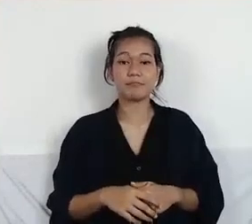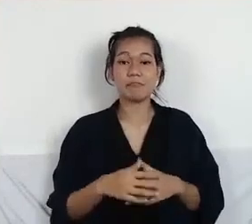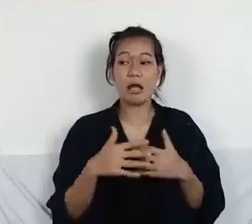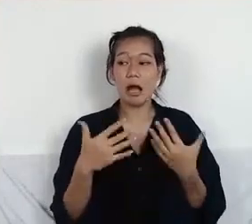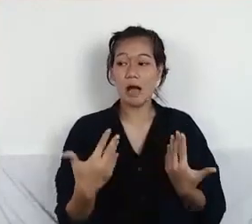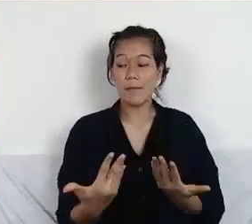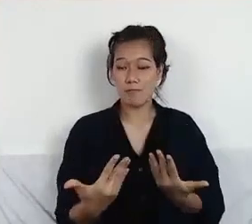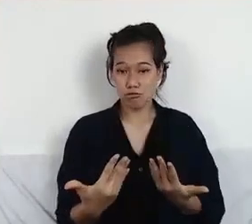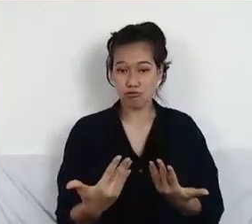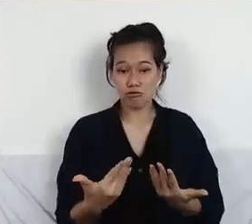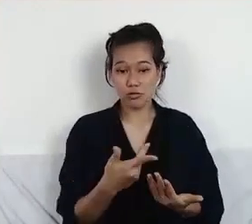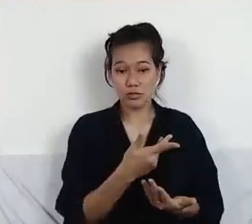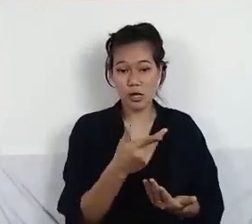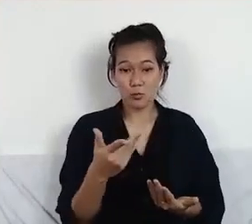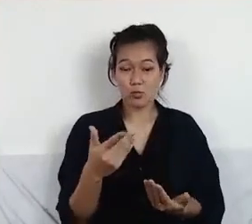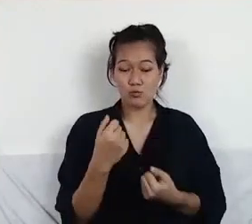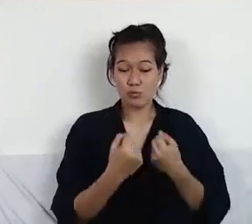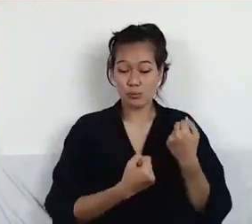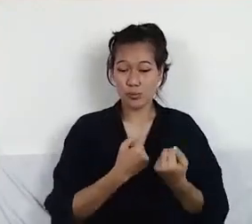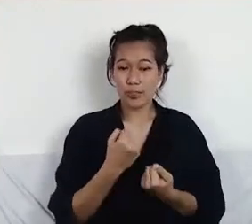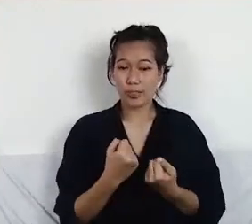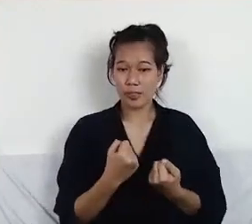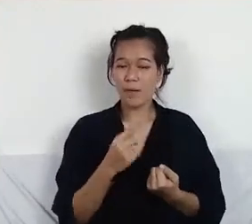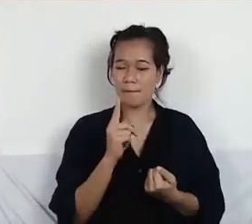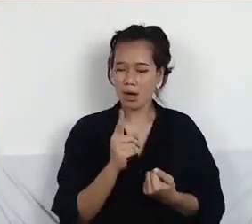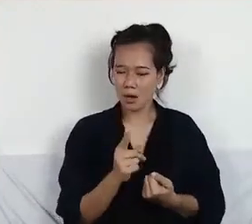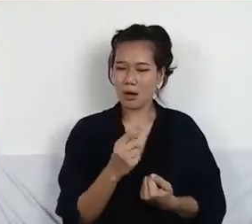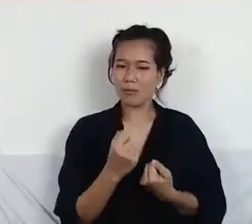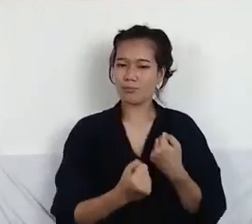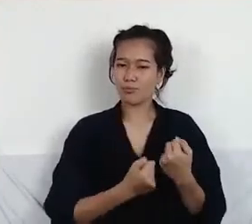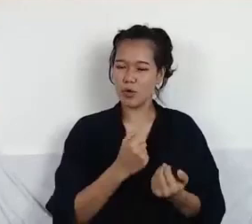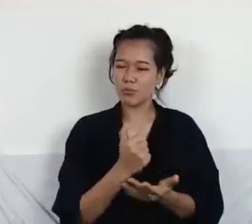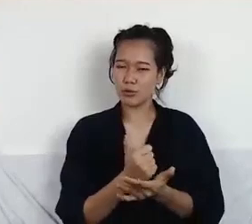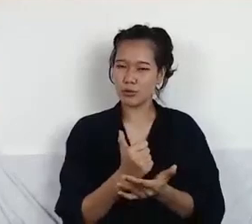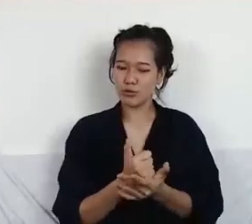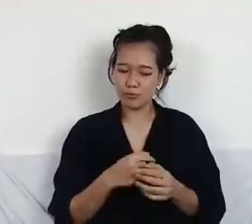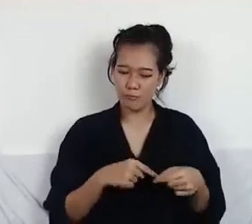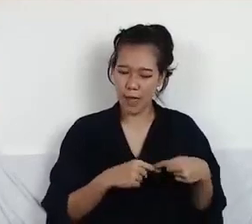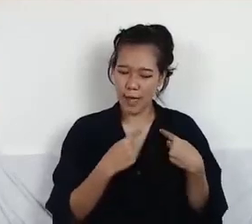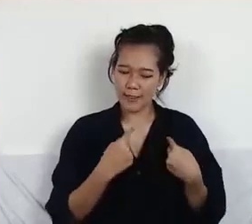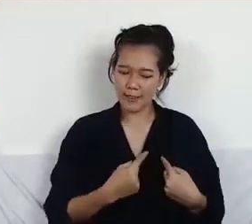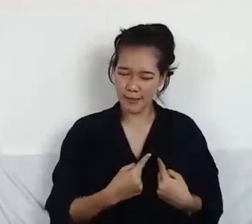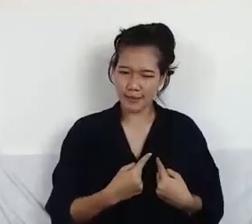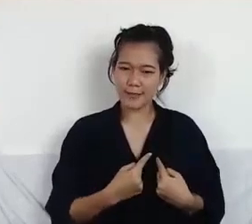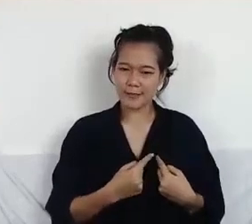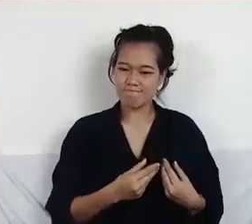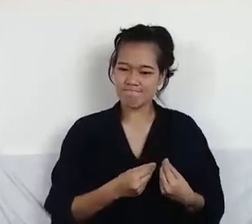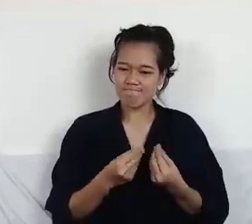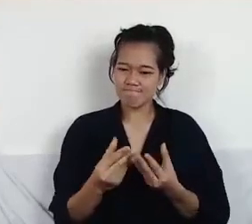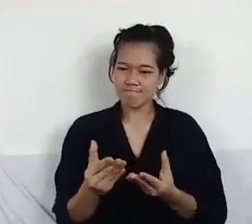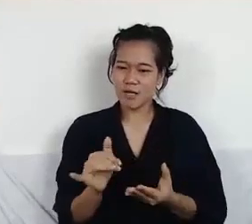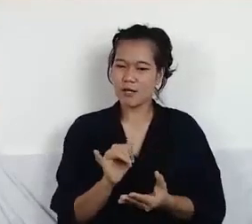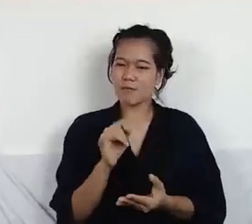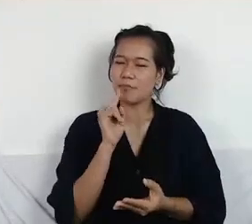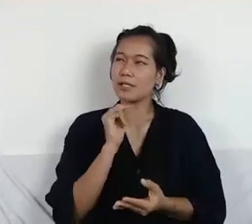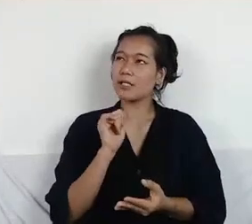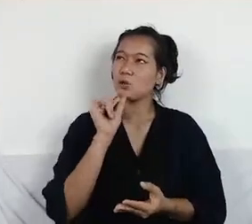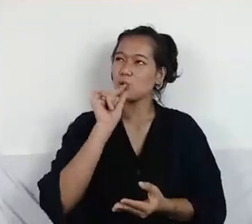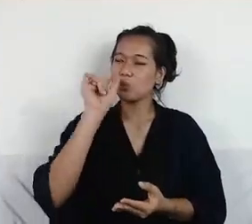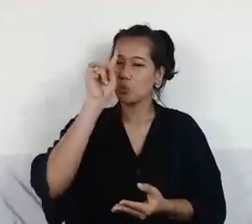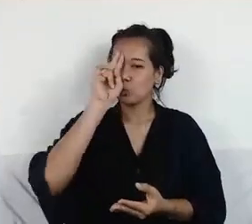Apapun juga yang kamu perbuat, perbuatlah dengan segenap hatimu seperti untuk Tuhan